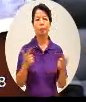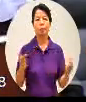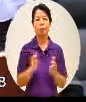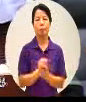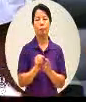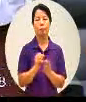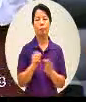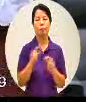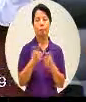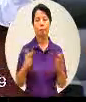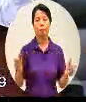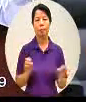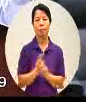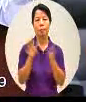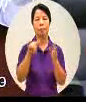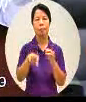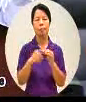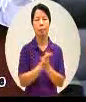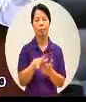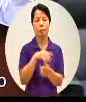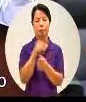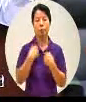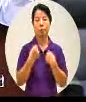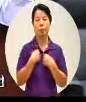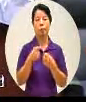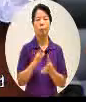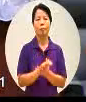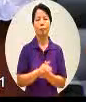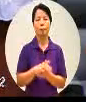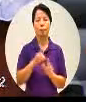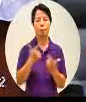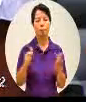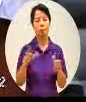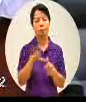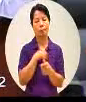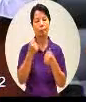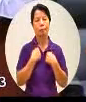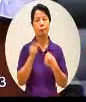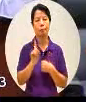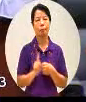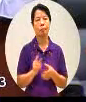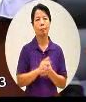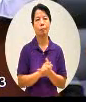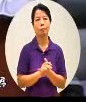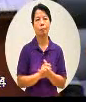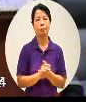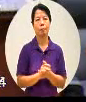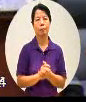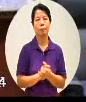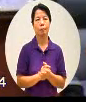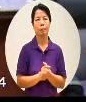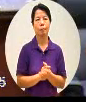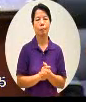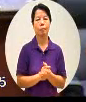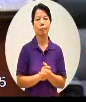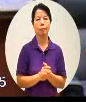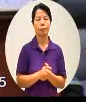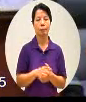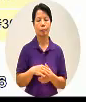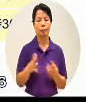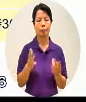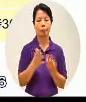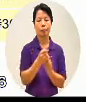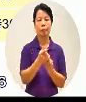项目，就是咱咧讲的多元学习啦。啊，什么叫多元学习？我加了一包，总数一包